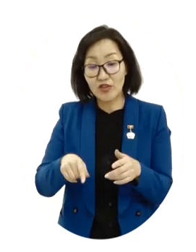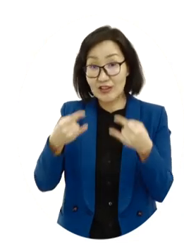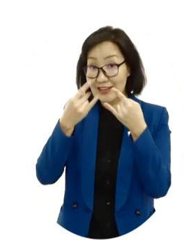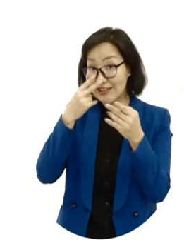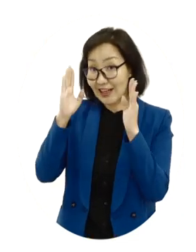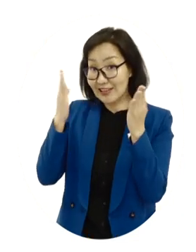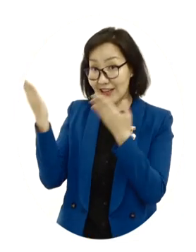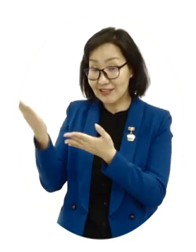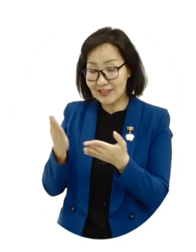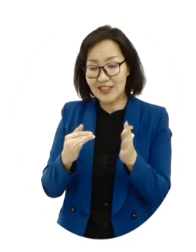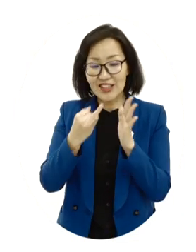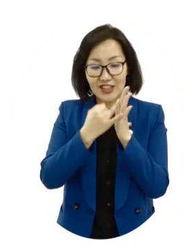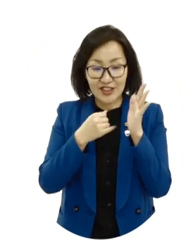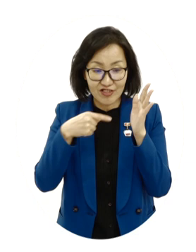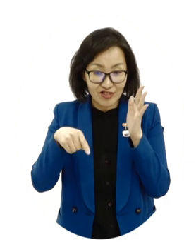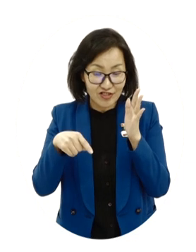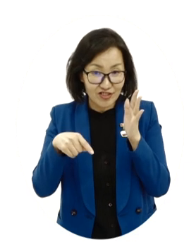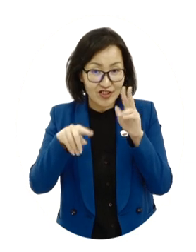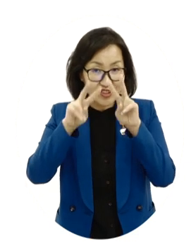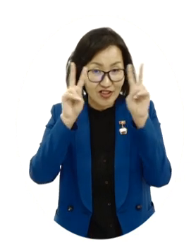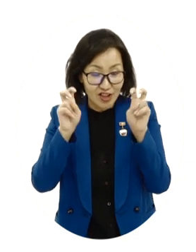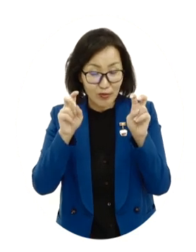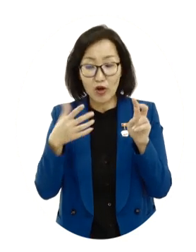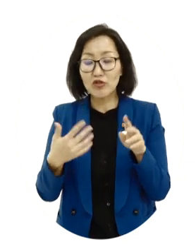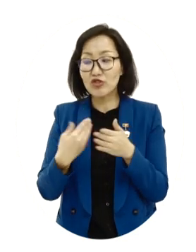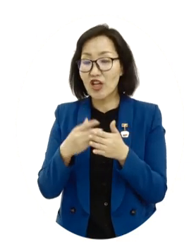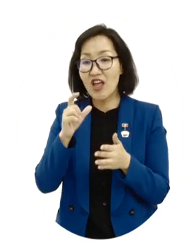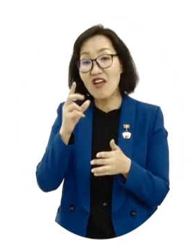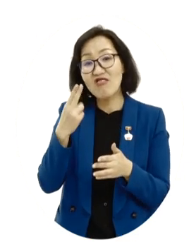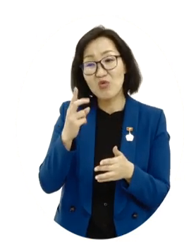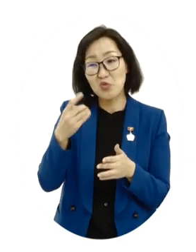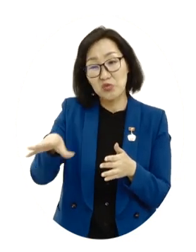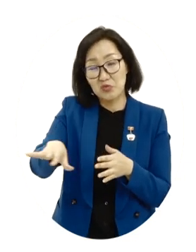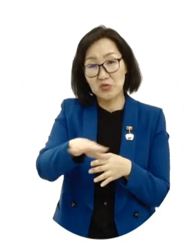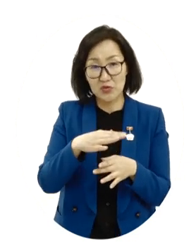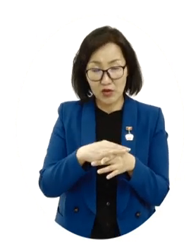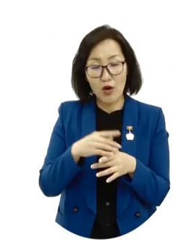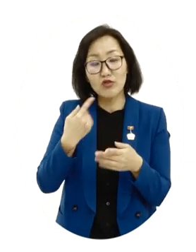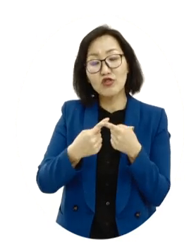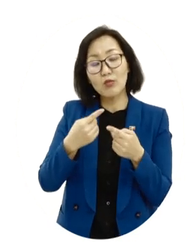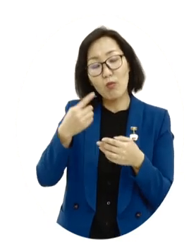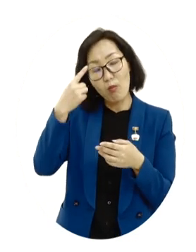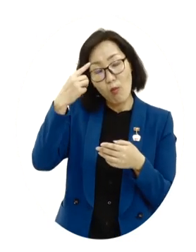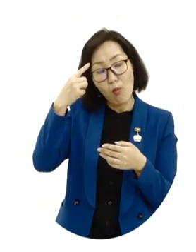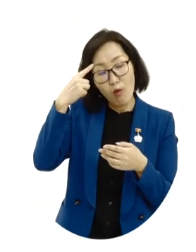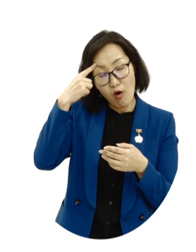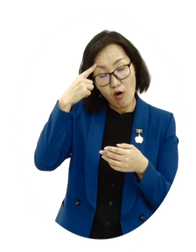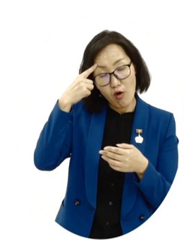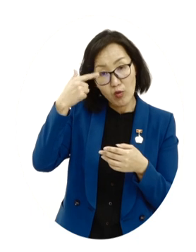хандуулъя. За, илтгэлийн сэдв нь эд зүйлсийн тухай ахж байгаа бол жишээ нь одоо энд Монгол хотлын тухай